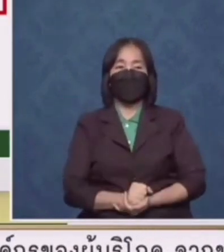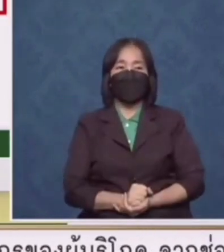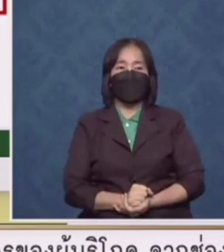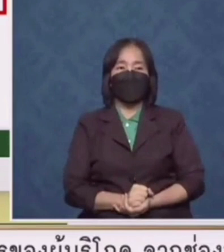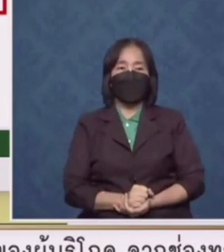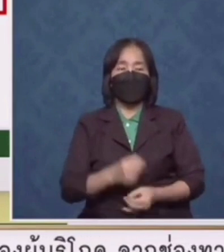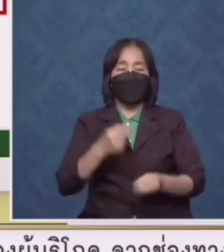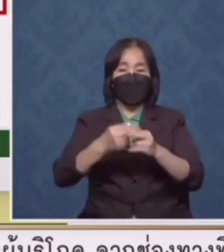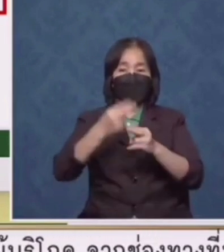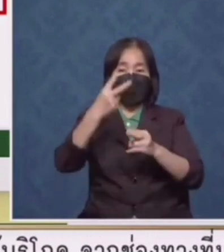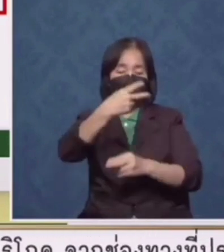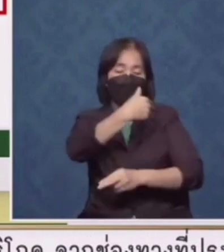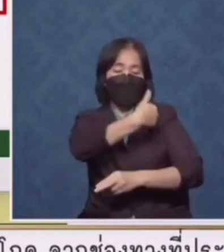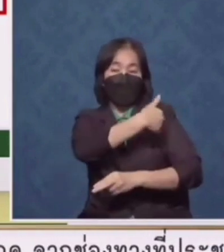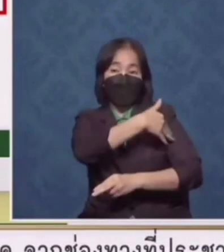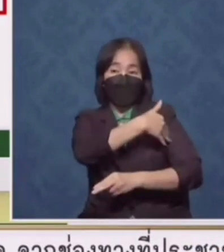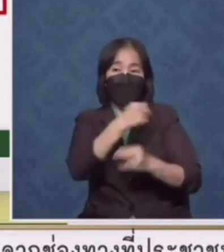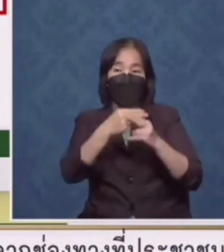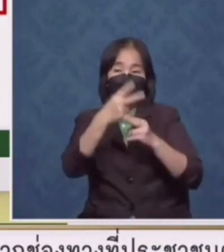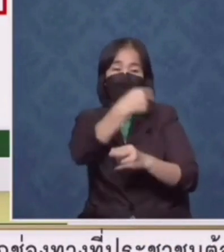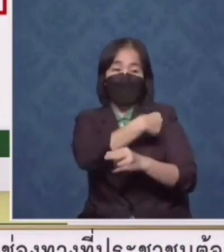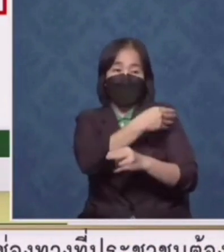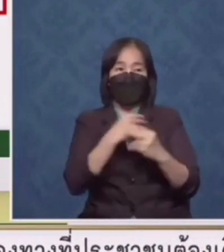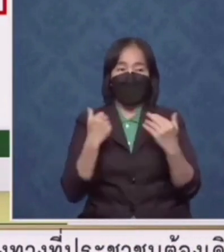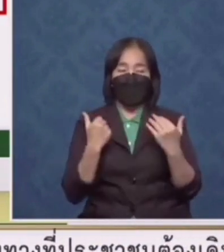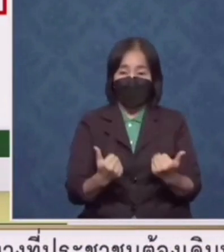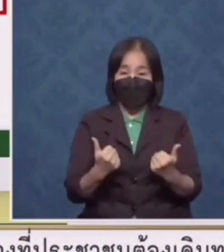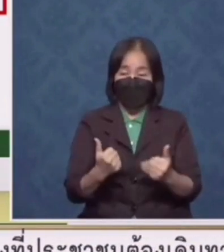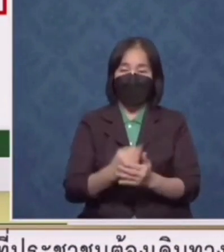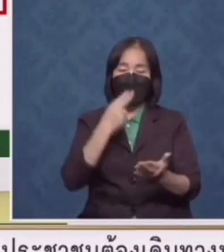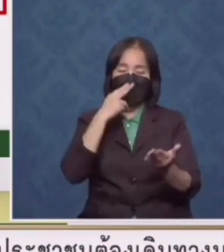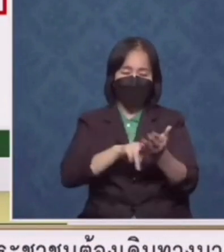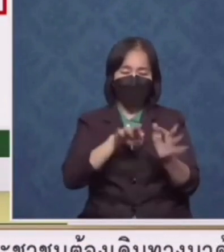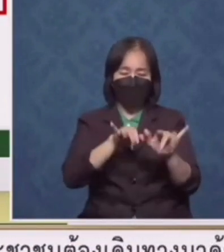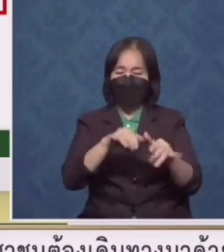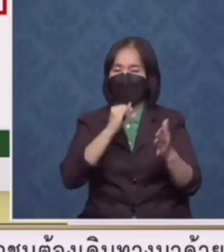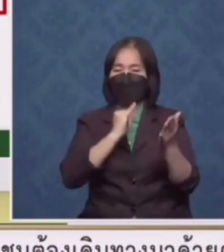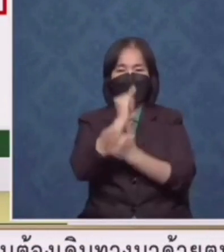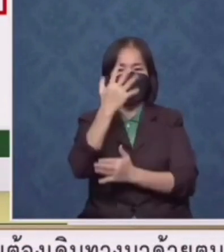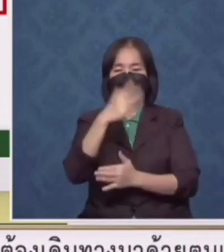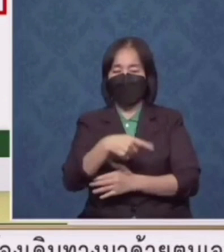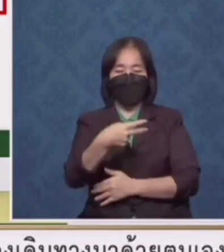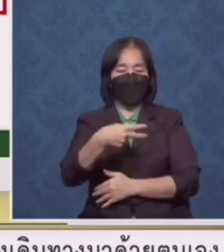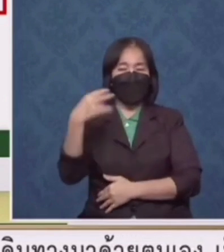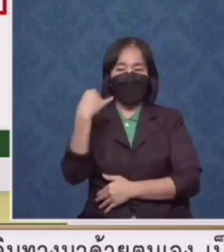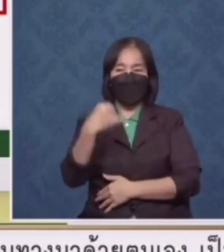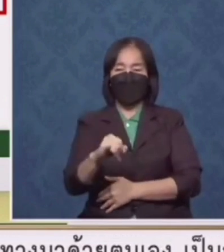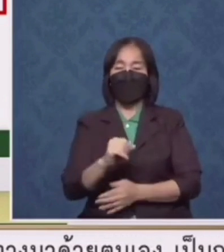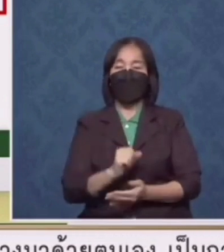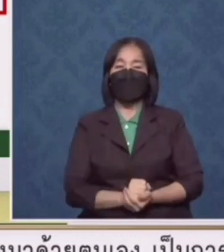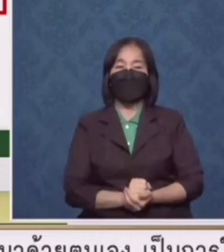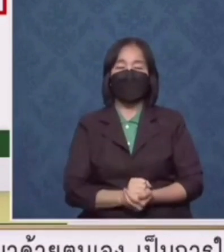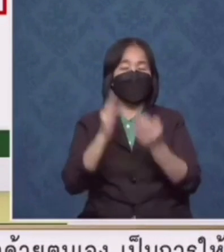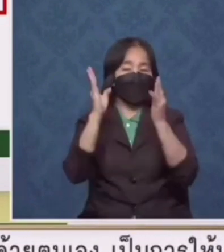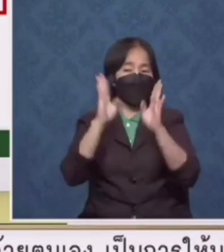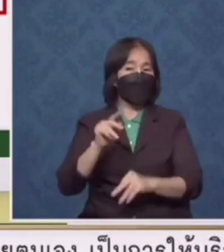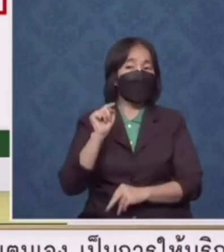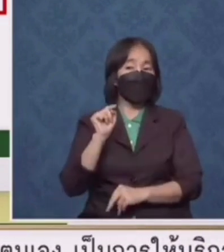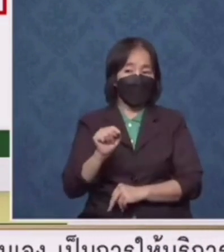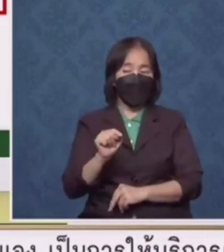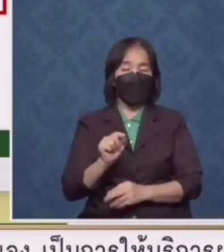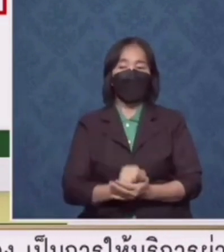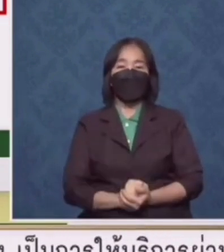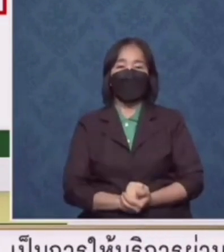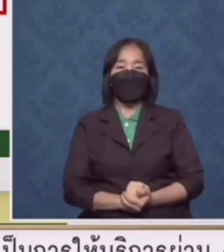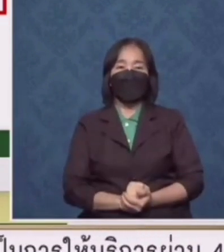สักุญของทำใหทบภาที่ 2 ทำปัญิบายในหนัศอค็พิณไมถูกต้อง ซึ่งในลัษณะเช่นนี้ ไม่